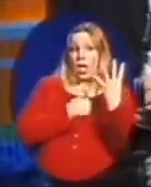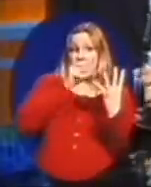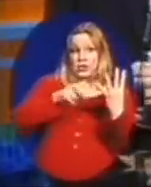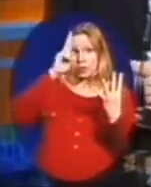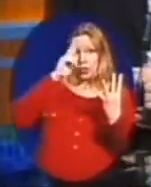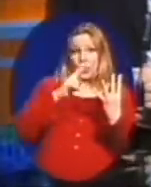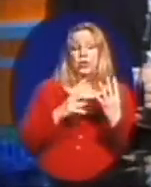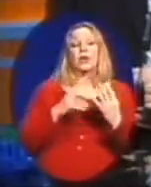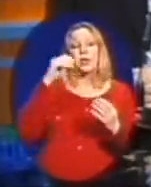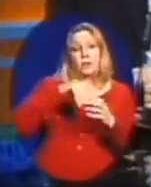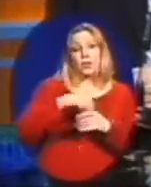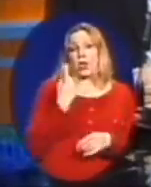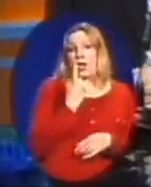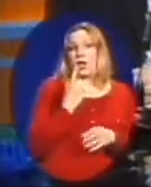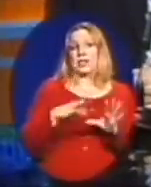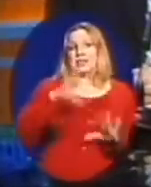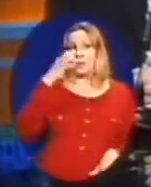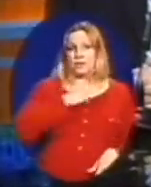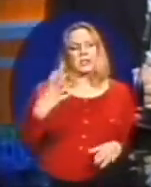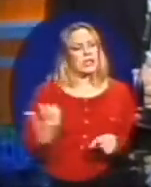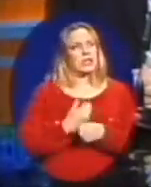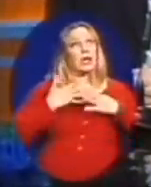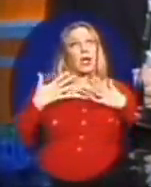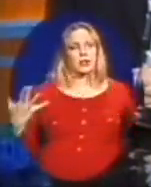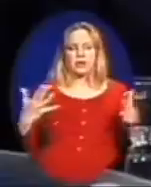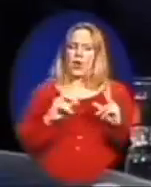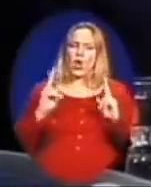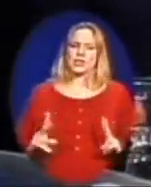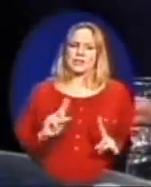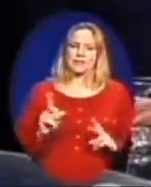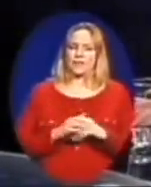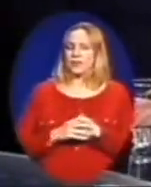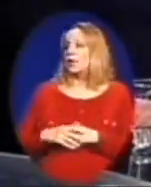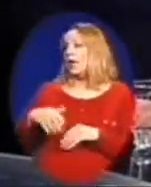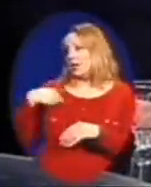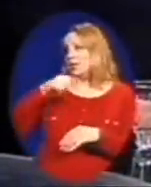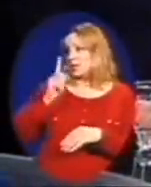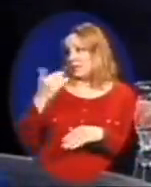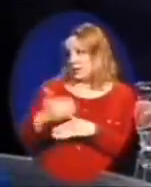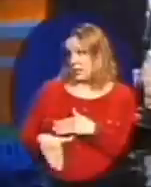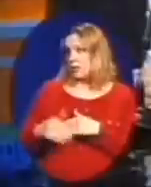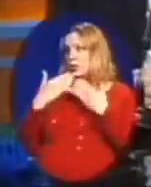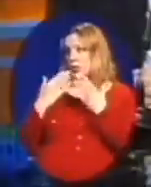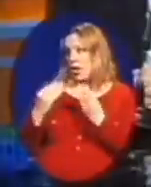הצביע עבורי ועבור דרכי, זה הישג אדיר ואנחנו לא עוצרים בזה. אנחנו צריכים לסיים, תודה רבה.